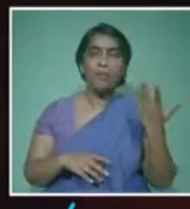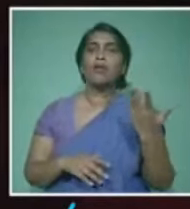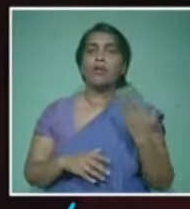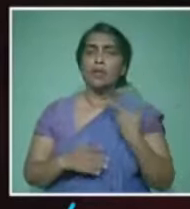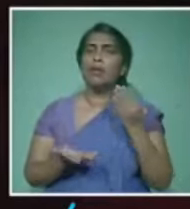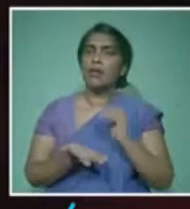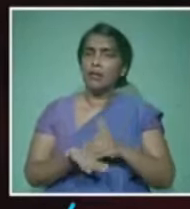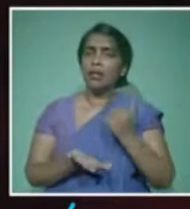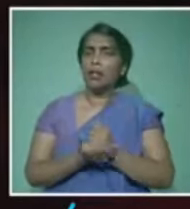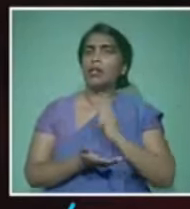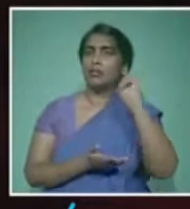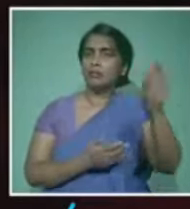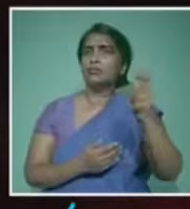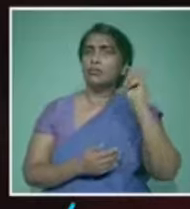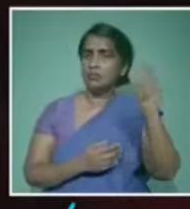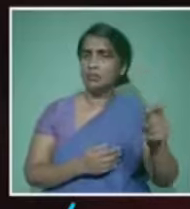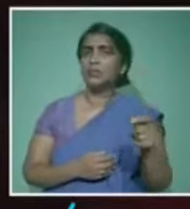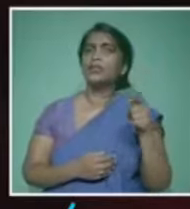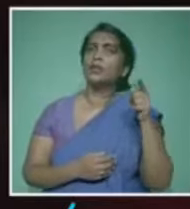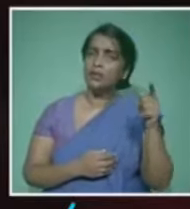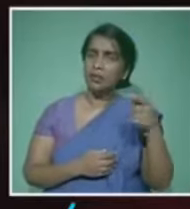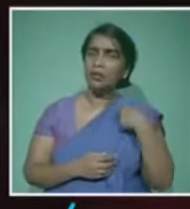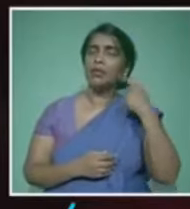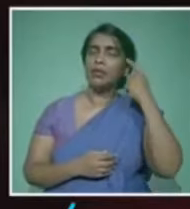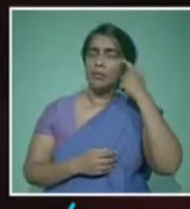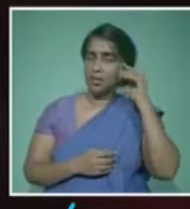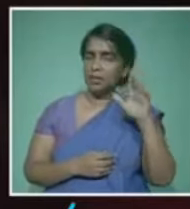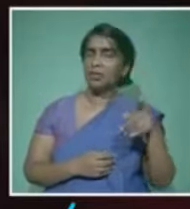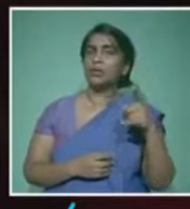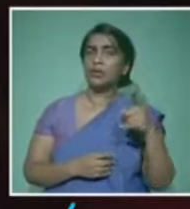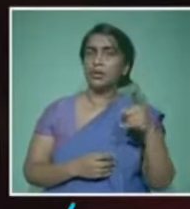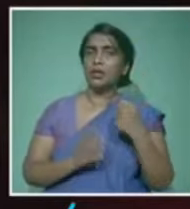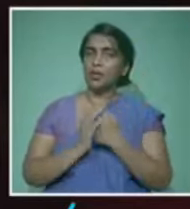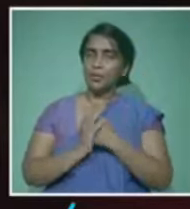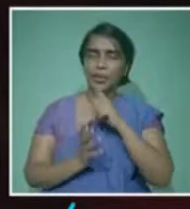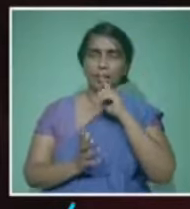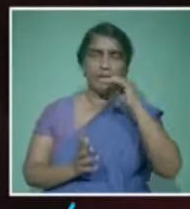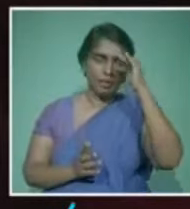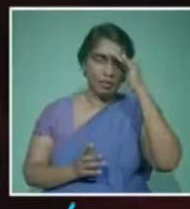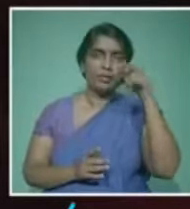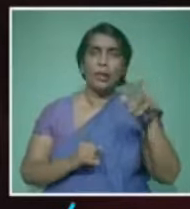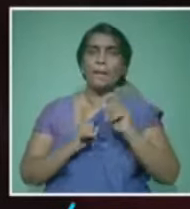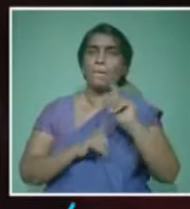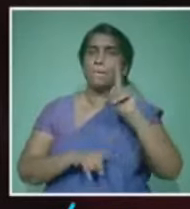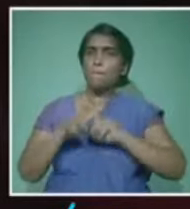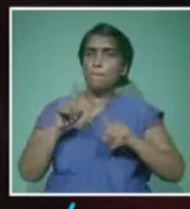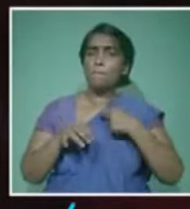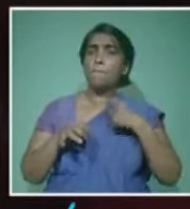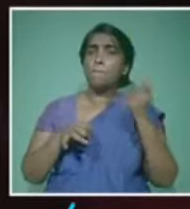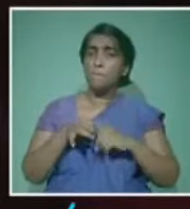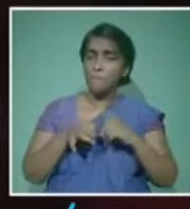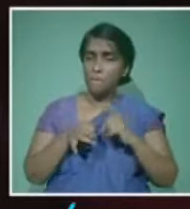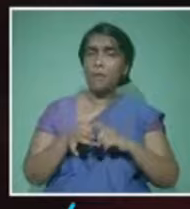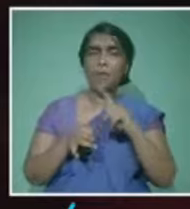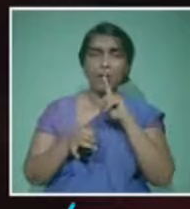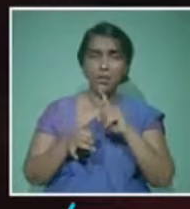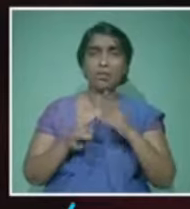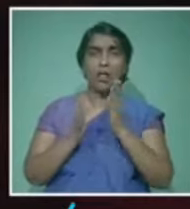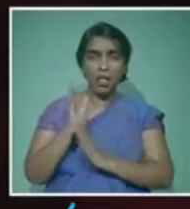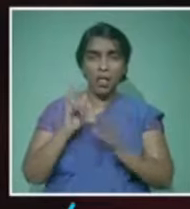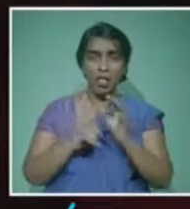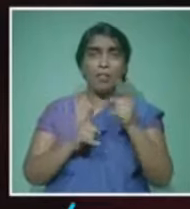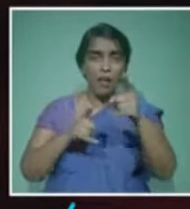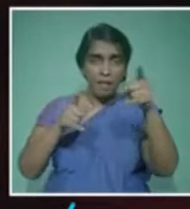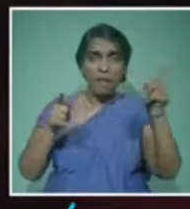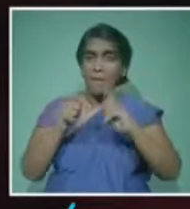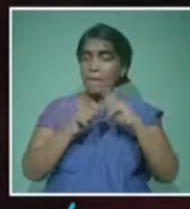දිගින් දිකටම ලිපි හැවලා තියෙනවා ඒ වගේම මතක් කරනවා ගරු නියෝජ ගරු කතානායකතුමනි මේ පාර්ලිමේන්තුවේ ප්‍රශ්න අහලා තිබුණා තවත් ඇමතිවරු ඉන්නවද කියලා